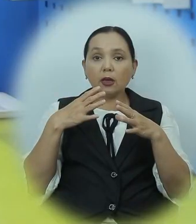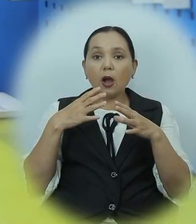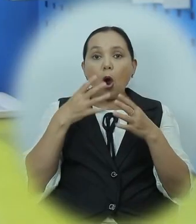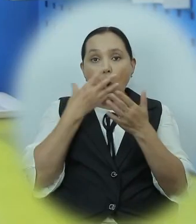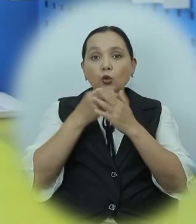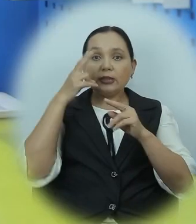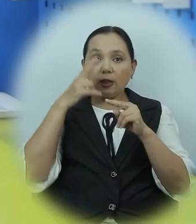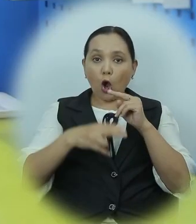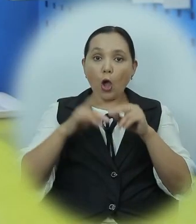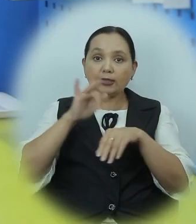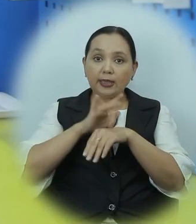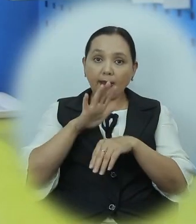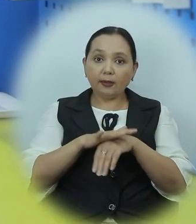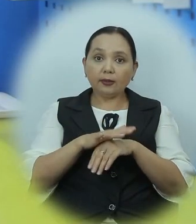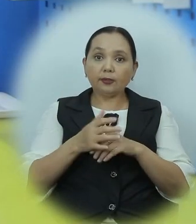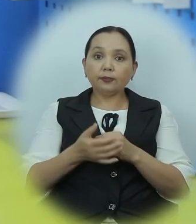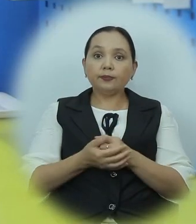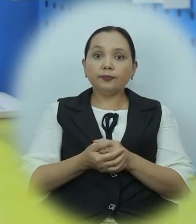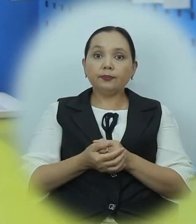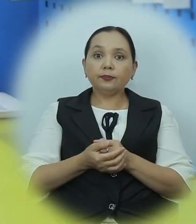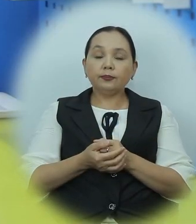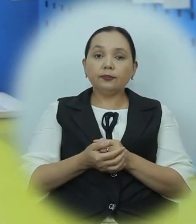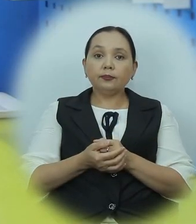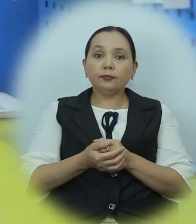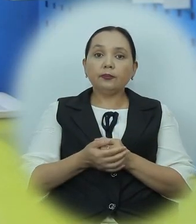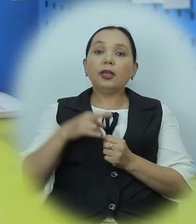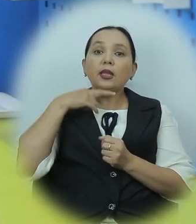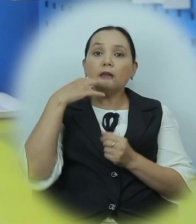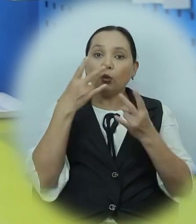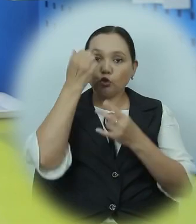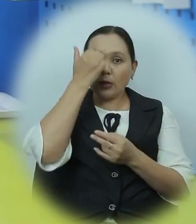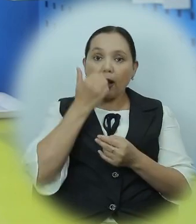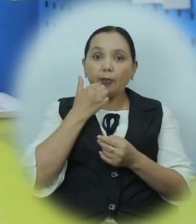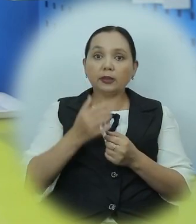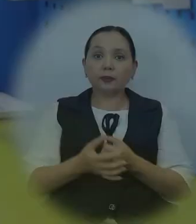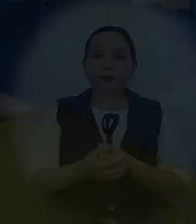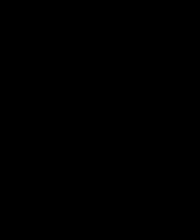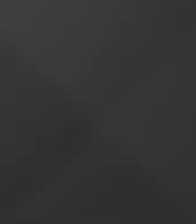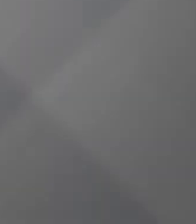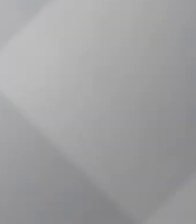o'z nihoyasiga yetdi. E'tiboringiz uchun rahmat.